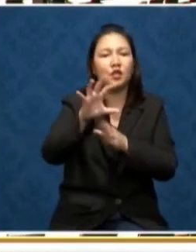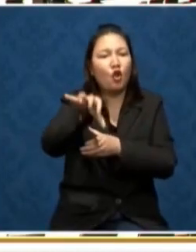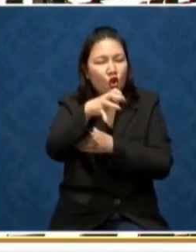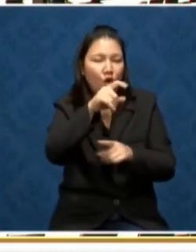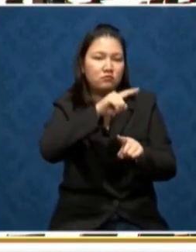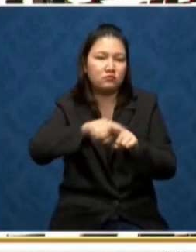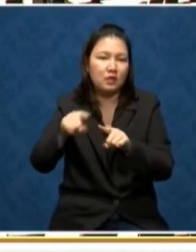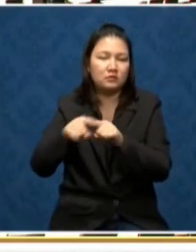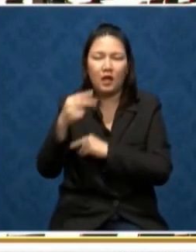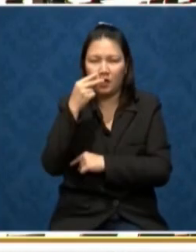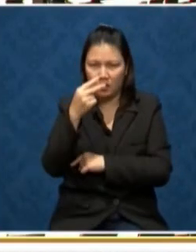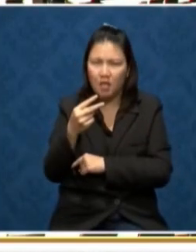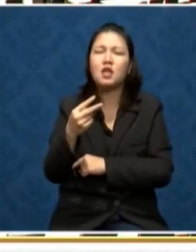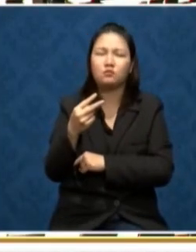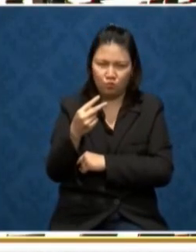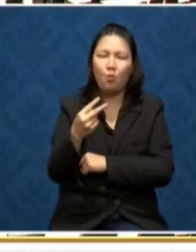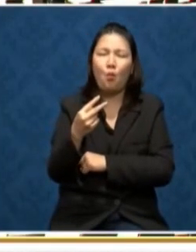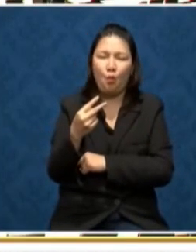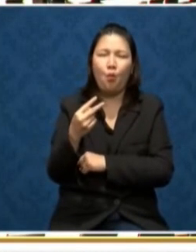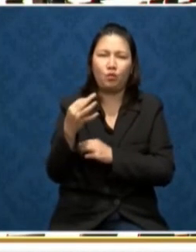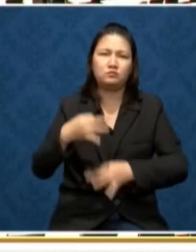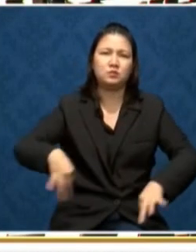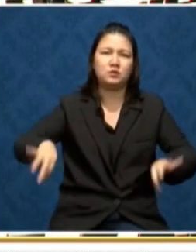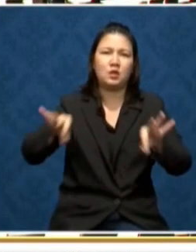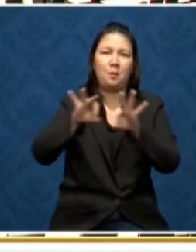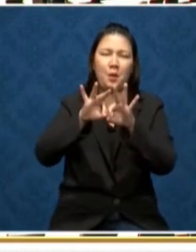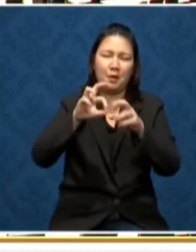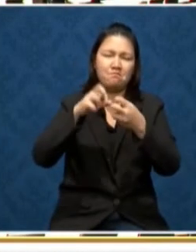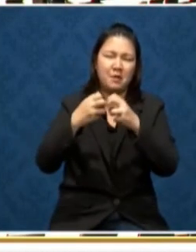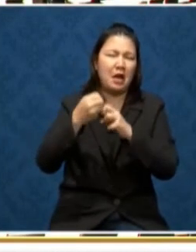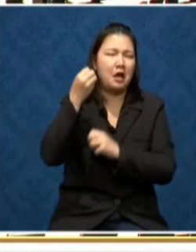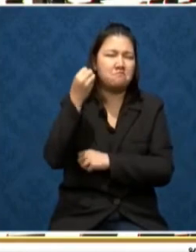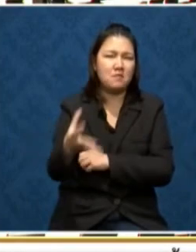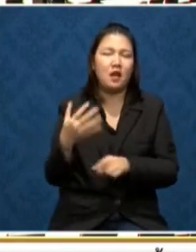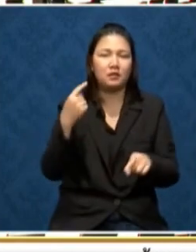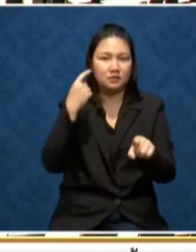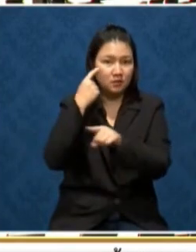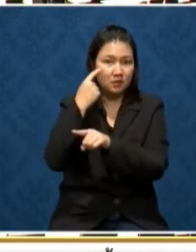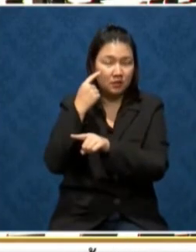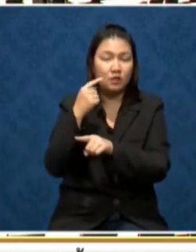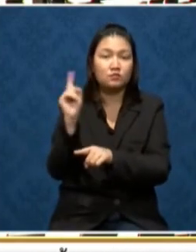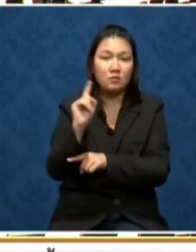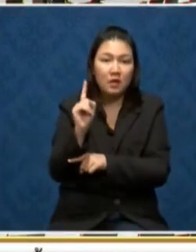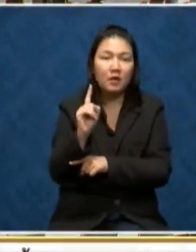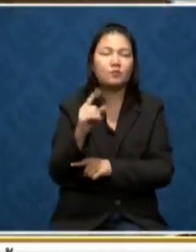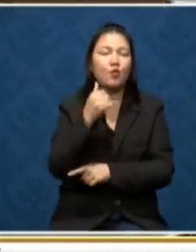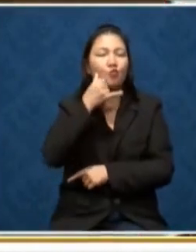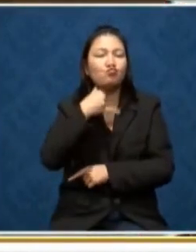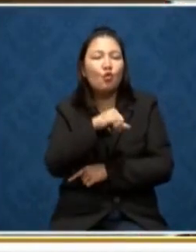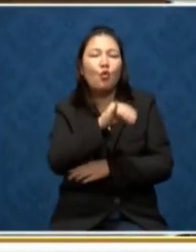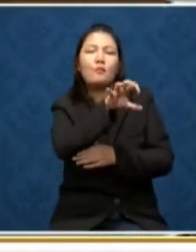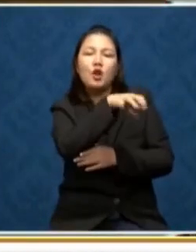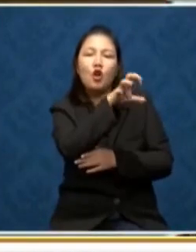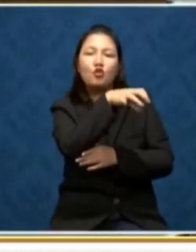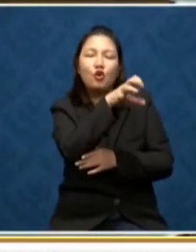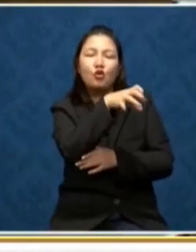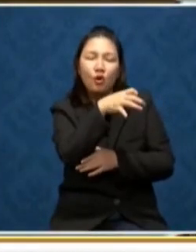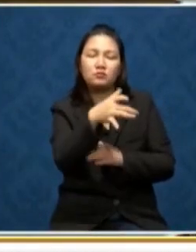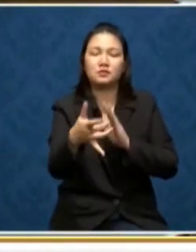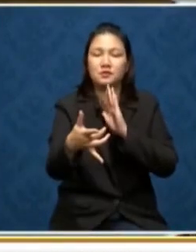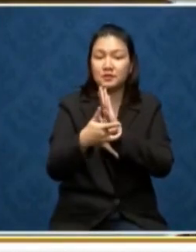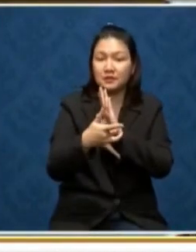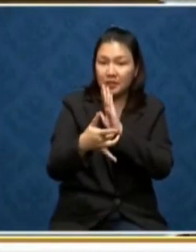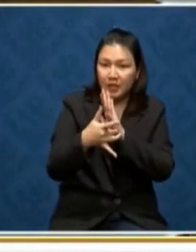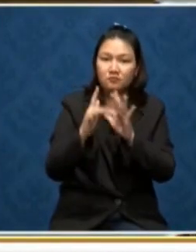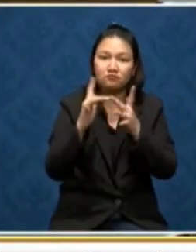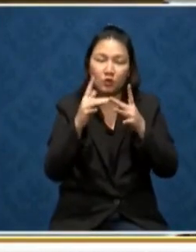ดวนและสำคญระดับชาติ และมีการหอกรวงทงทางโรศัพท์หรอทเรีกวา call center หรอทาง electronic อื่นอ